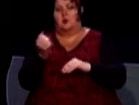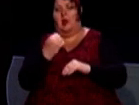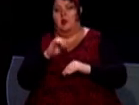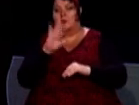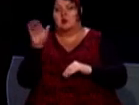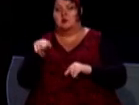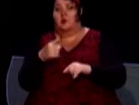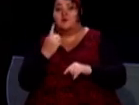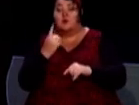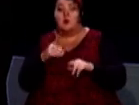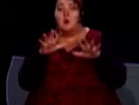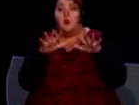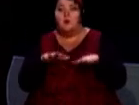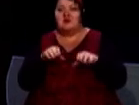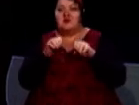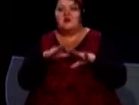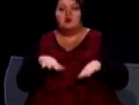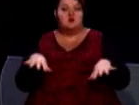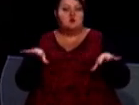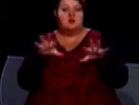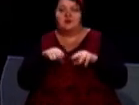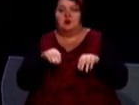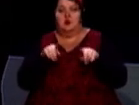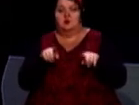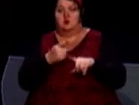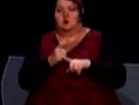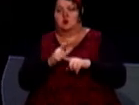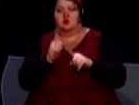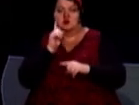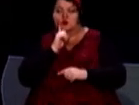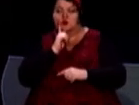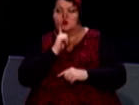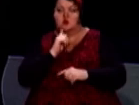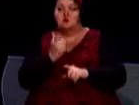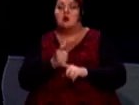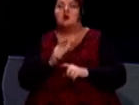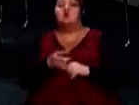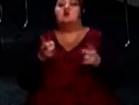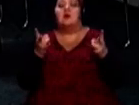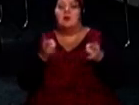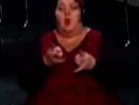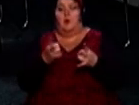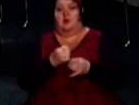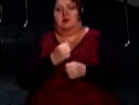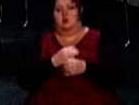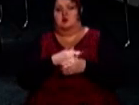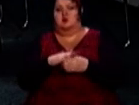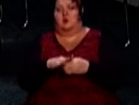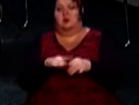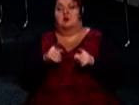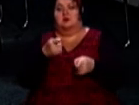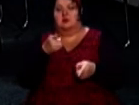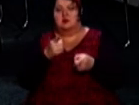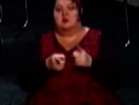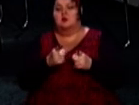подібне. А тут в одному місці вирішуєш все. Це дуже зручно і дуже необхідно зробити. Це